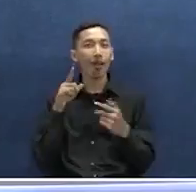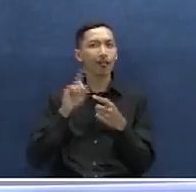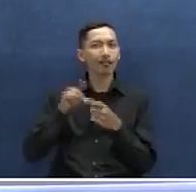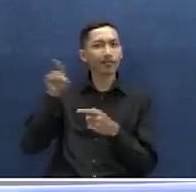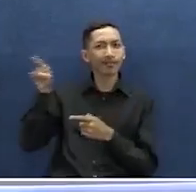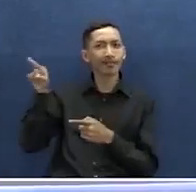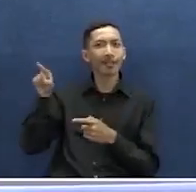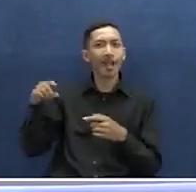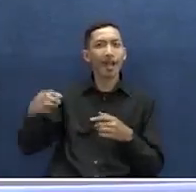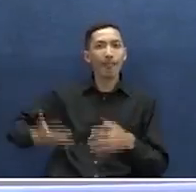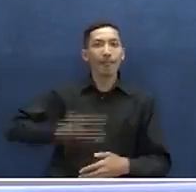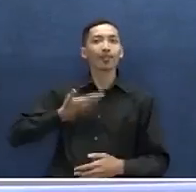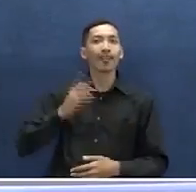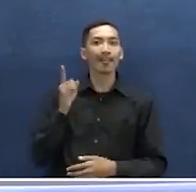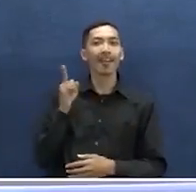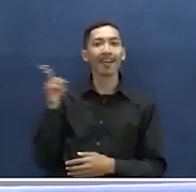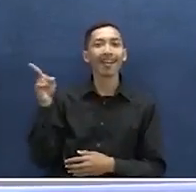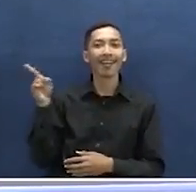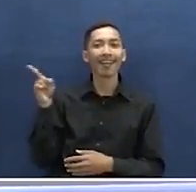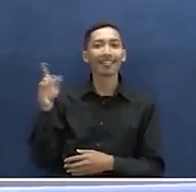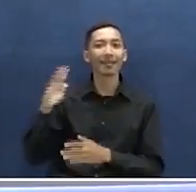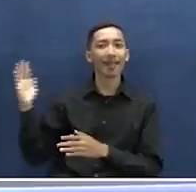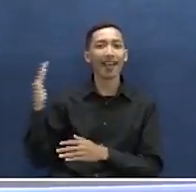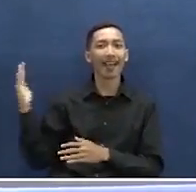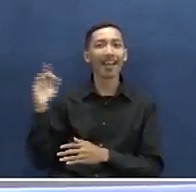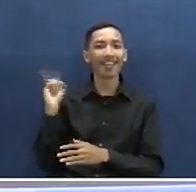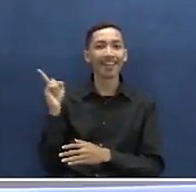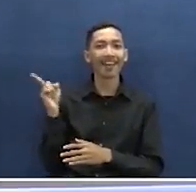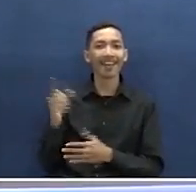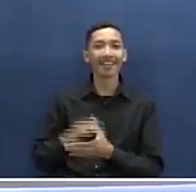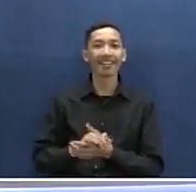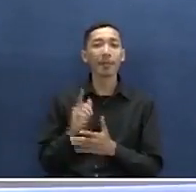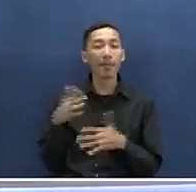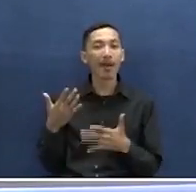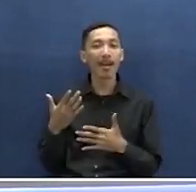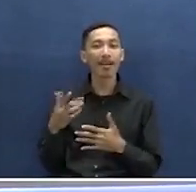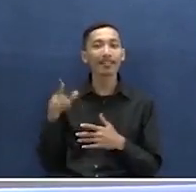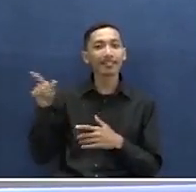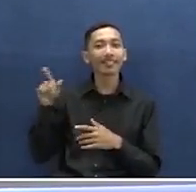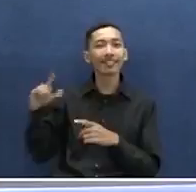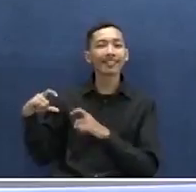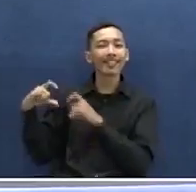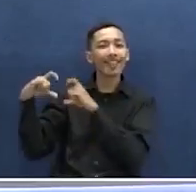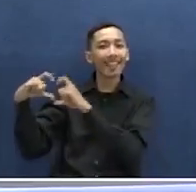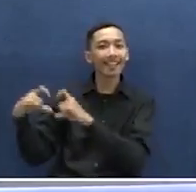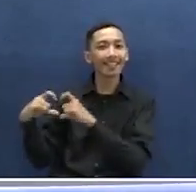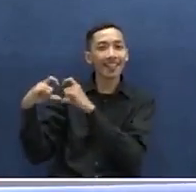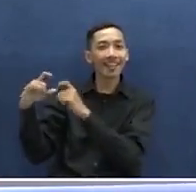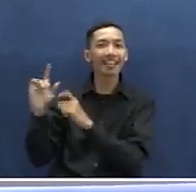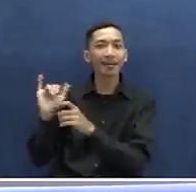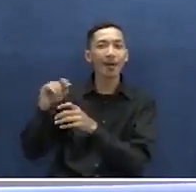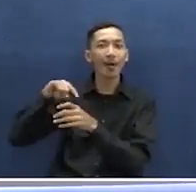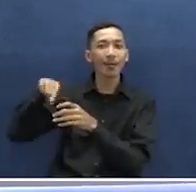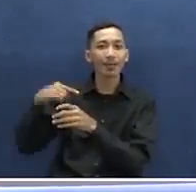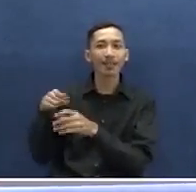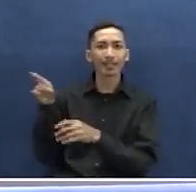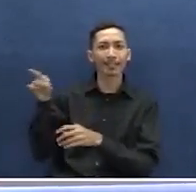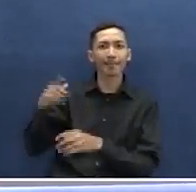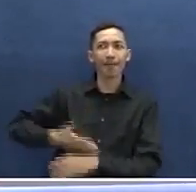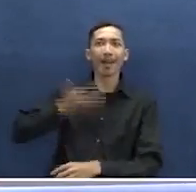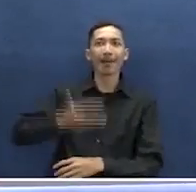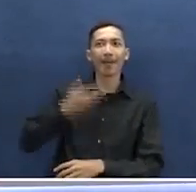Allah kalau cerita kalau misalnya banget tipis karena sedang jatuh cinta akan lagi cinta cintanya sama kopi